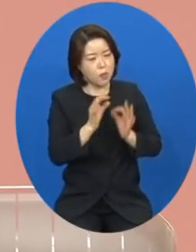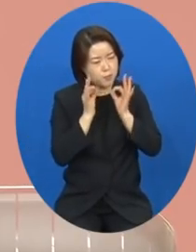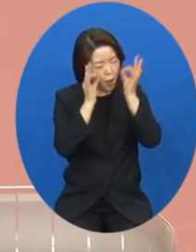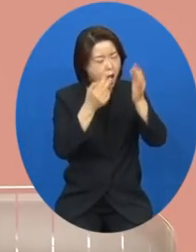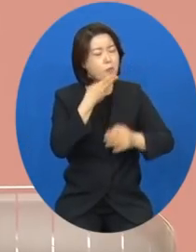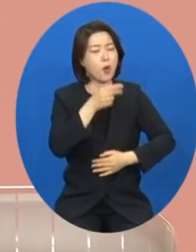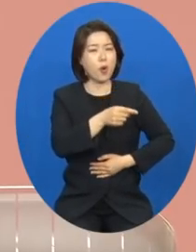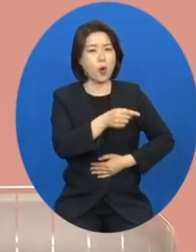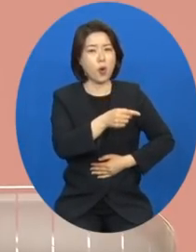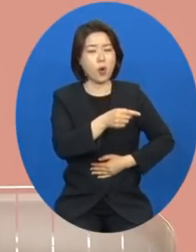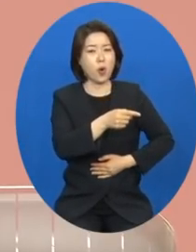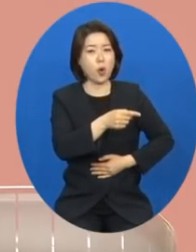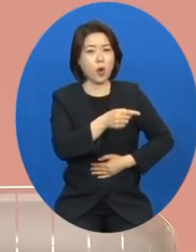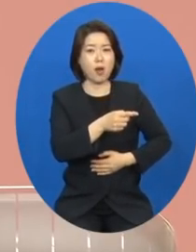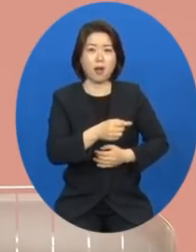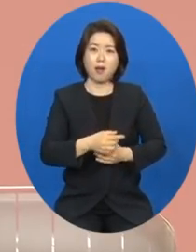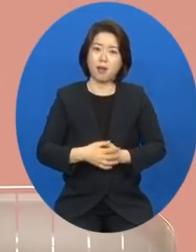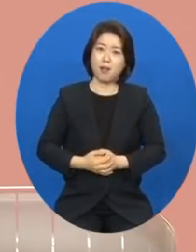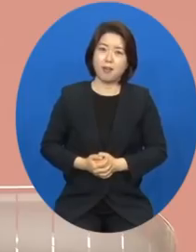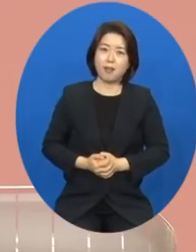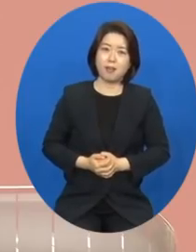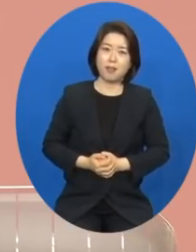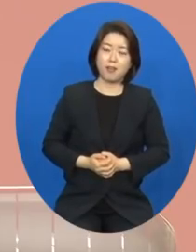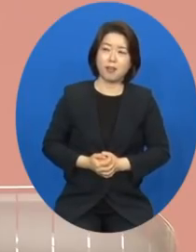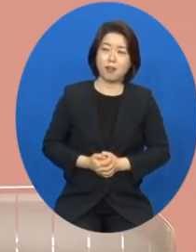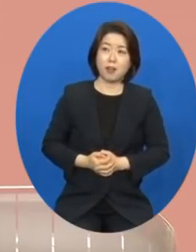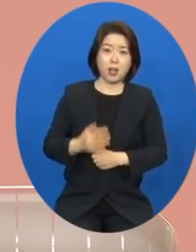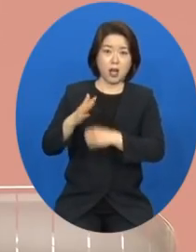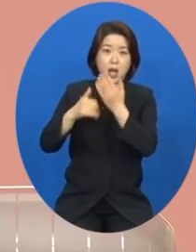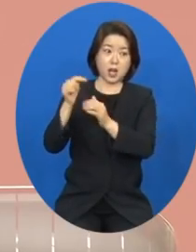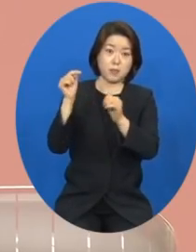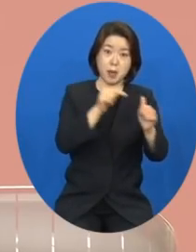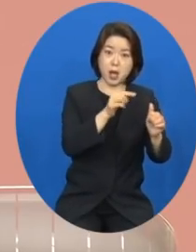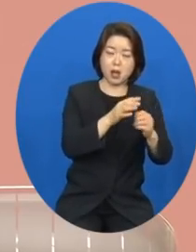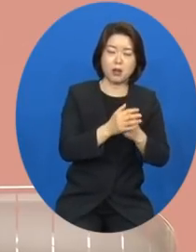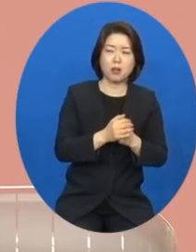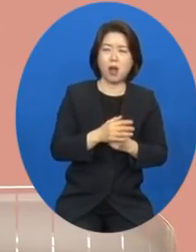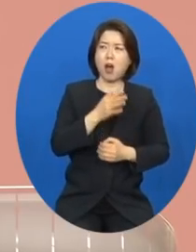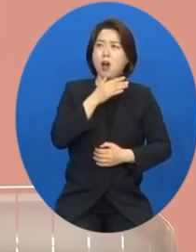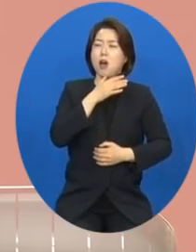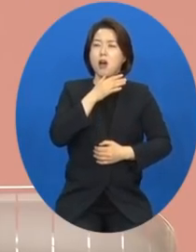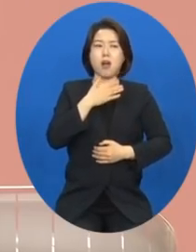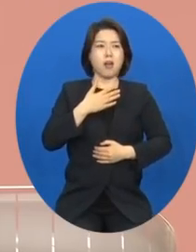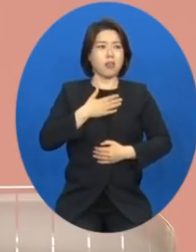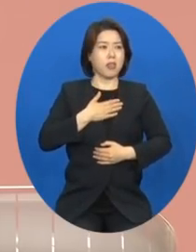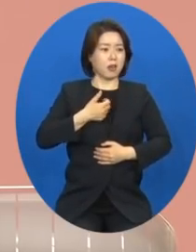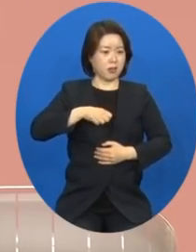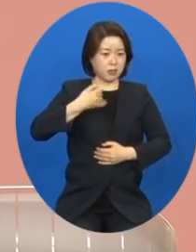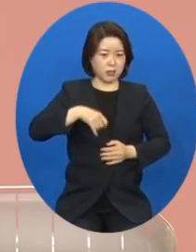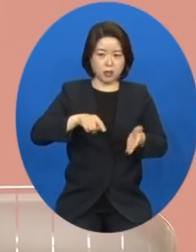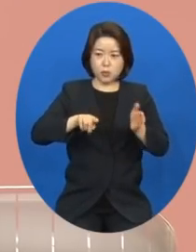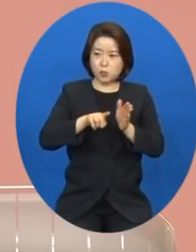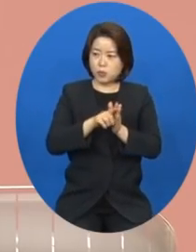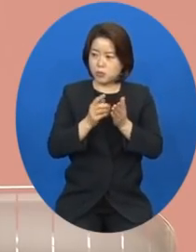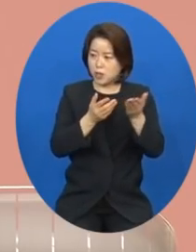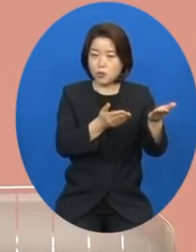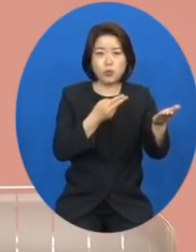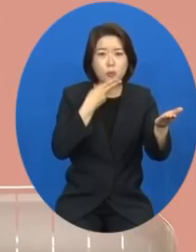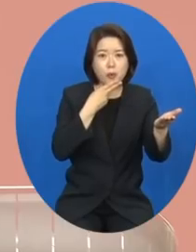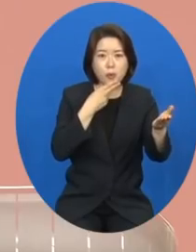않느냐 자기가 충격을 받는거 아내가 자녀들을 위해서 해준 것이 없구나